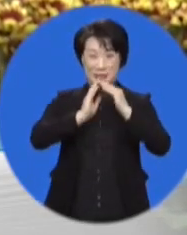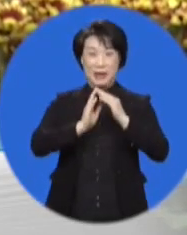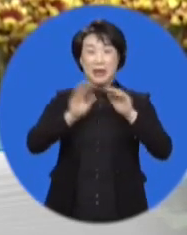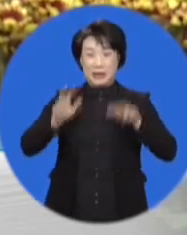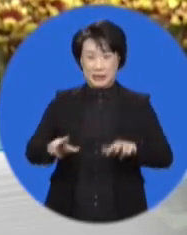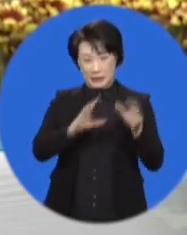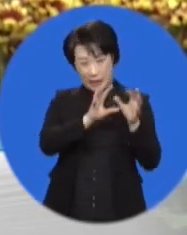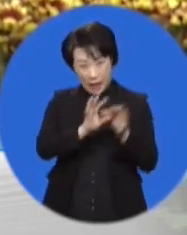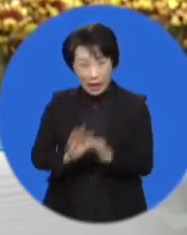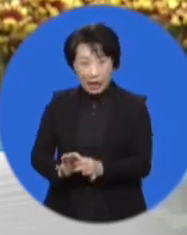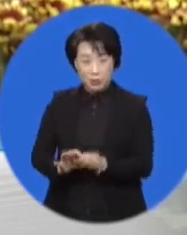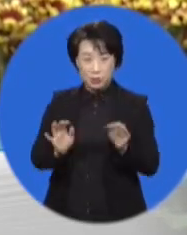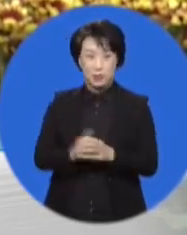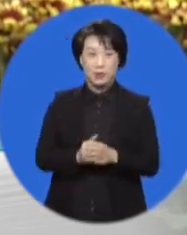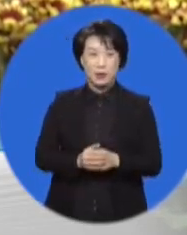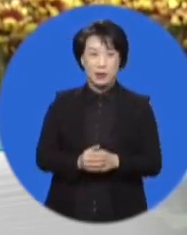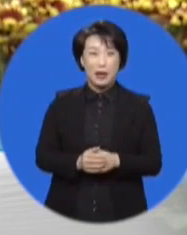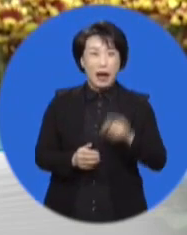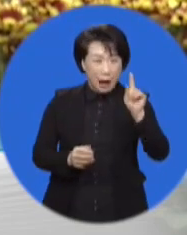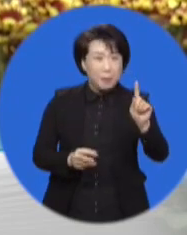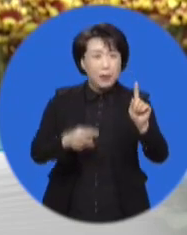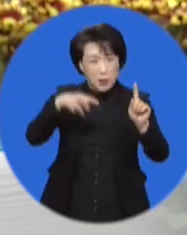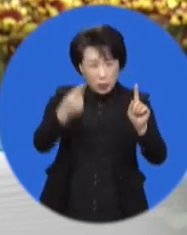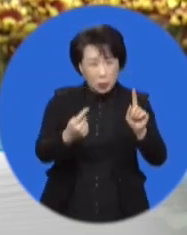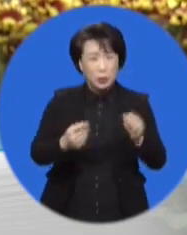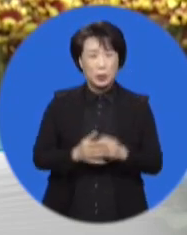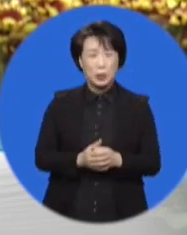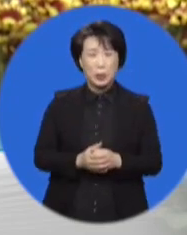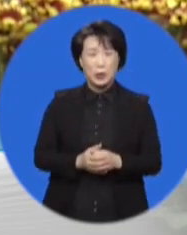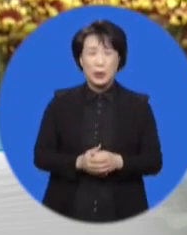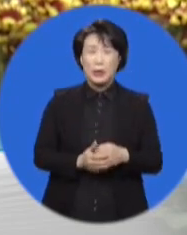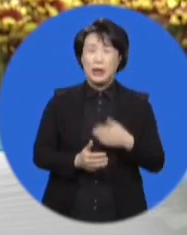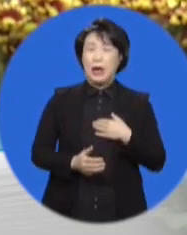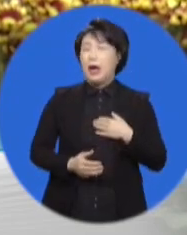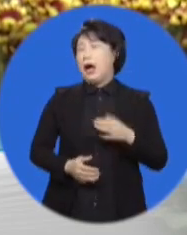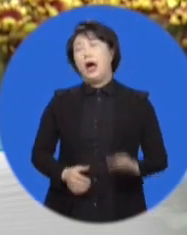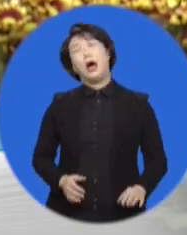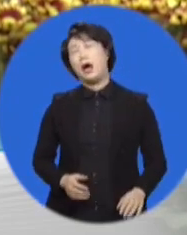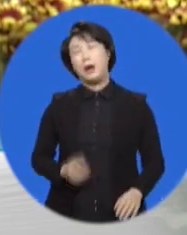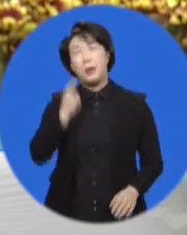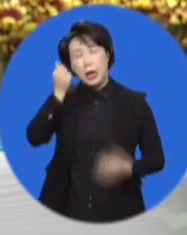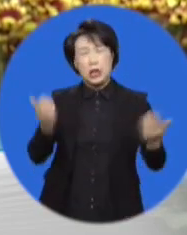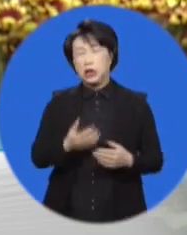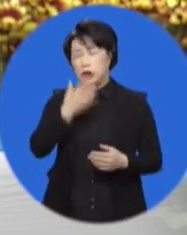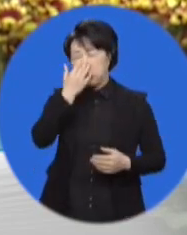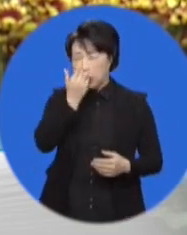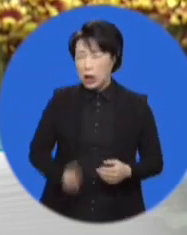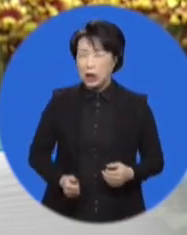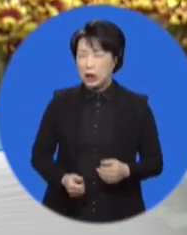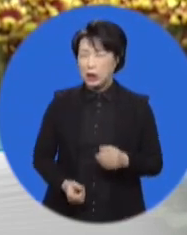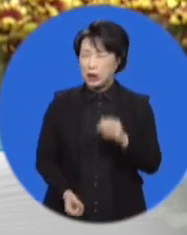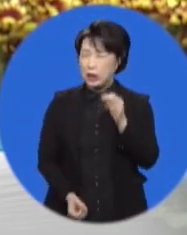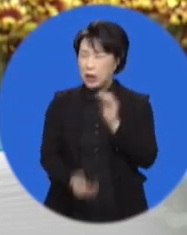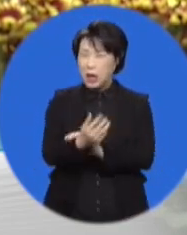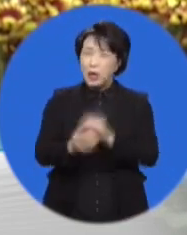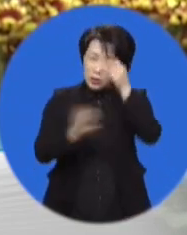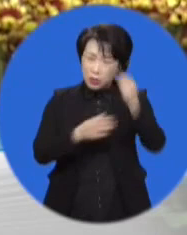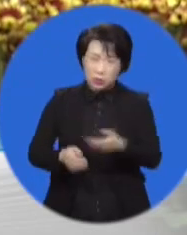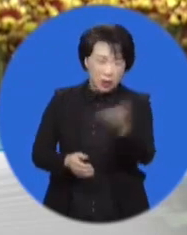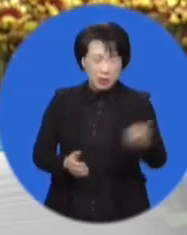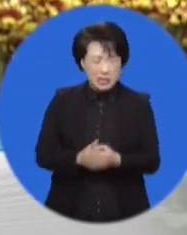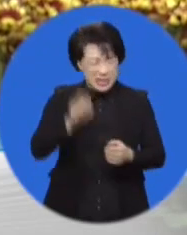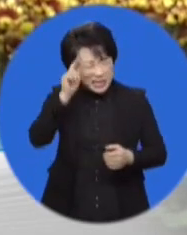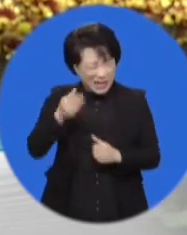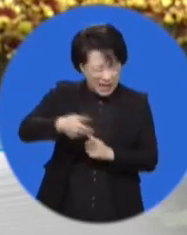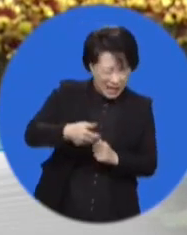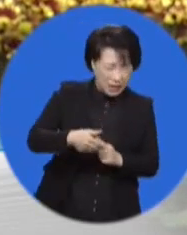개척하면서 오늘까지 단 한 번이라도, 야, 힘들어서 목회 못하겠다, 성도들이 속속해서